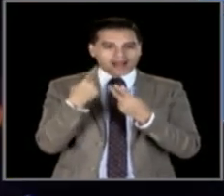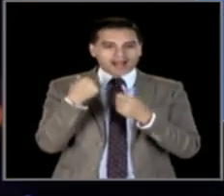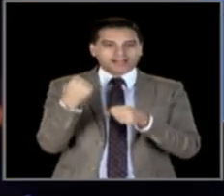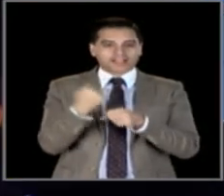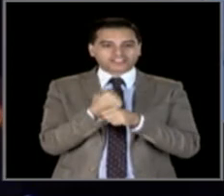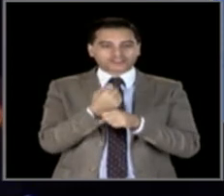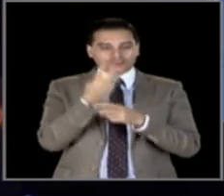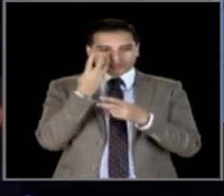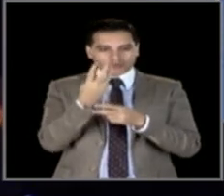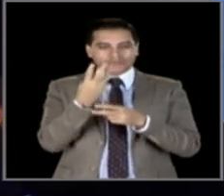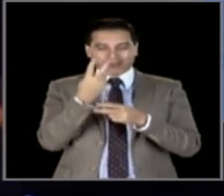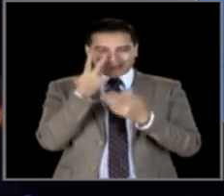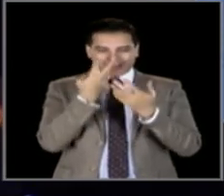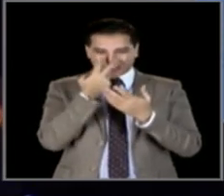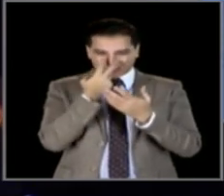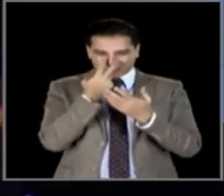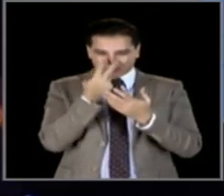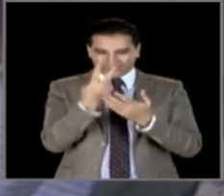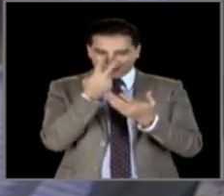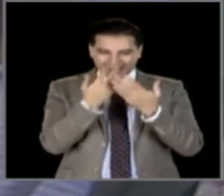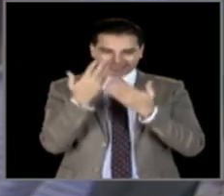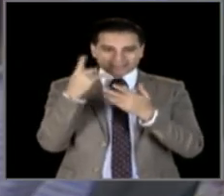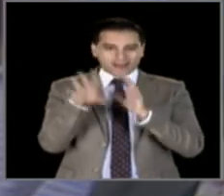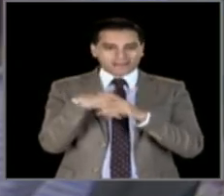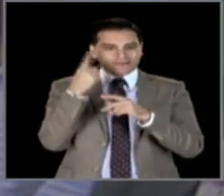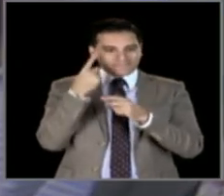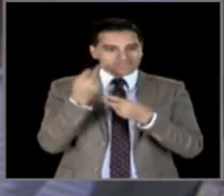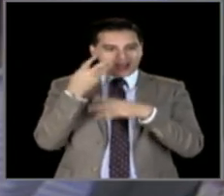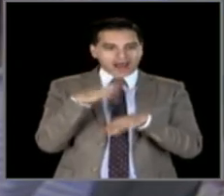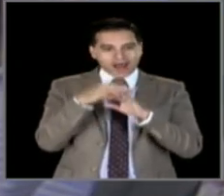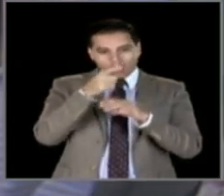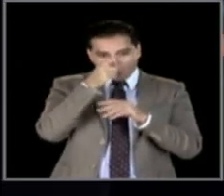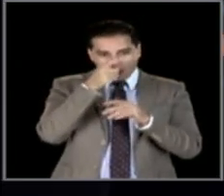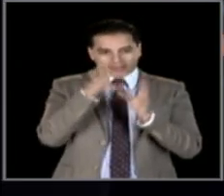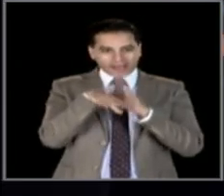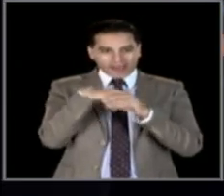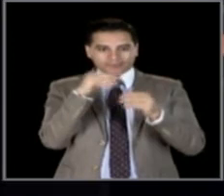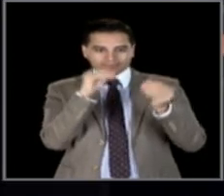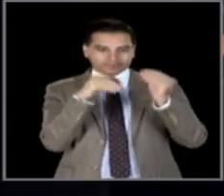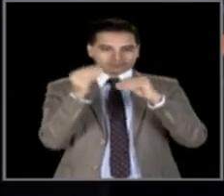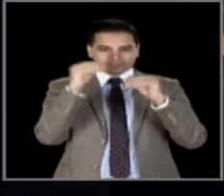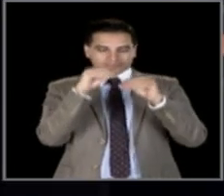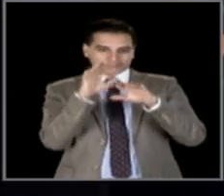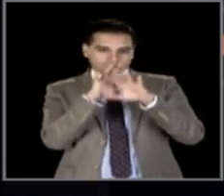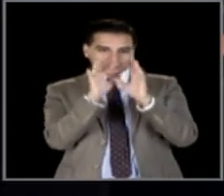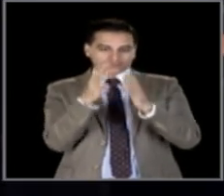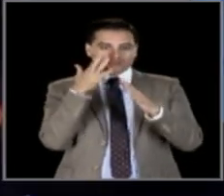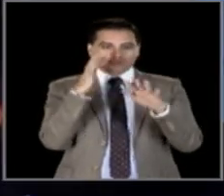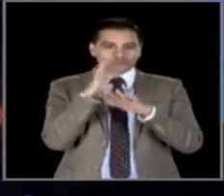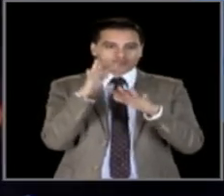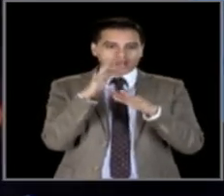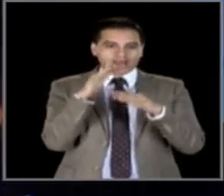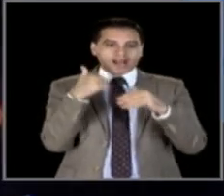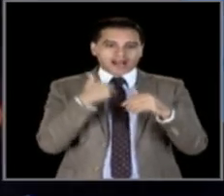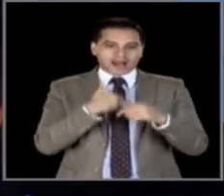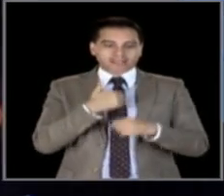هاند ميد يدويه او في الاول يعني، وبعد كده جابت لي فكره البوكيهات دي واتطورت فيها، ويعتبر يعني وصلت النسبة مرضية